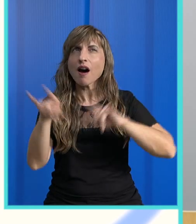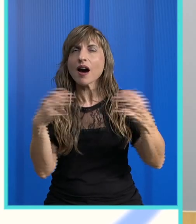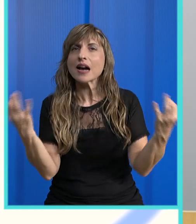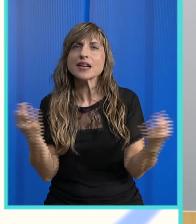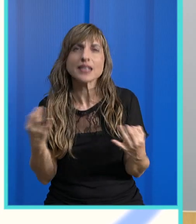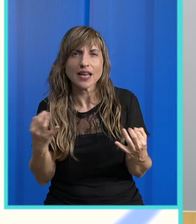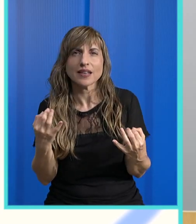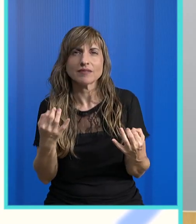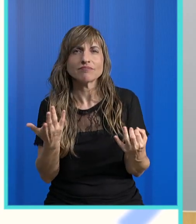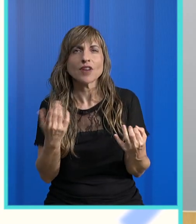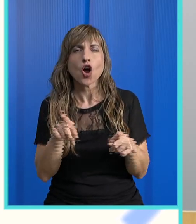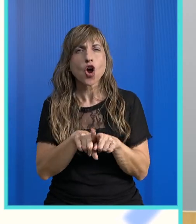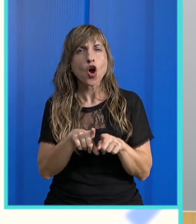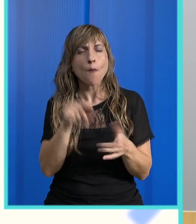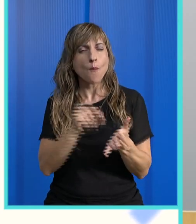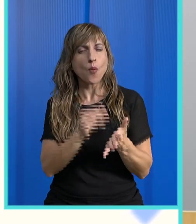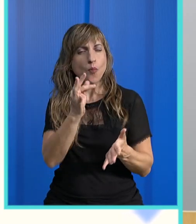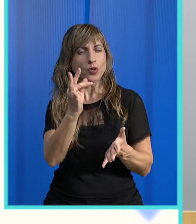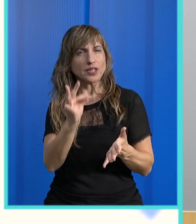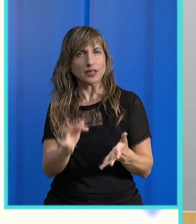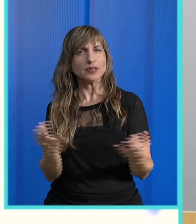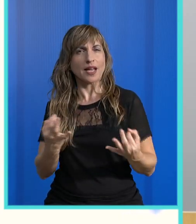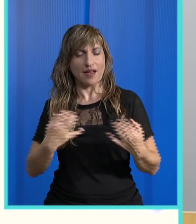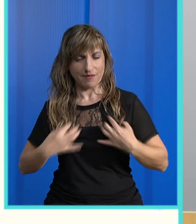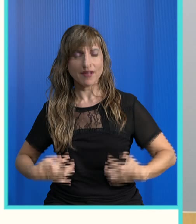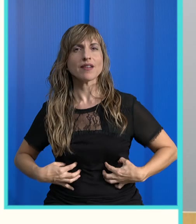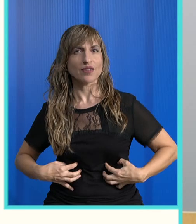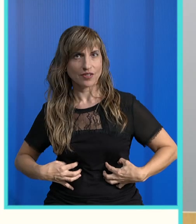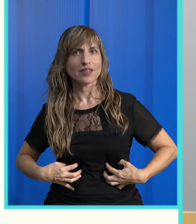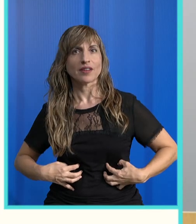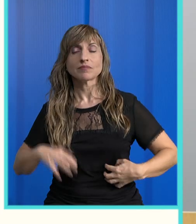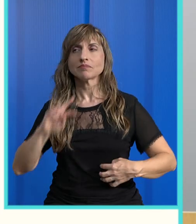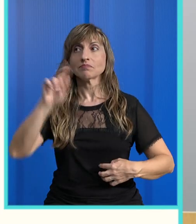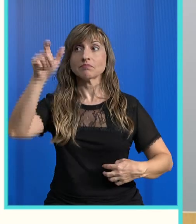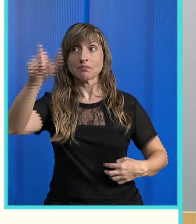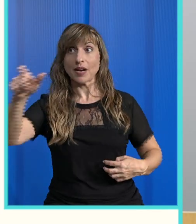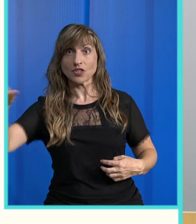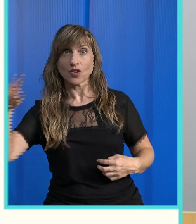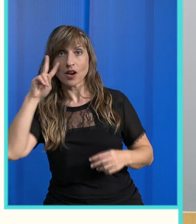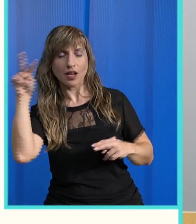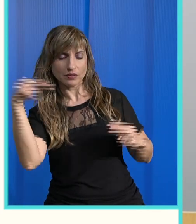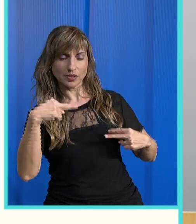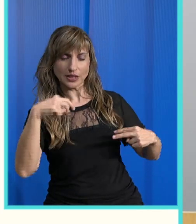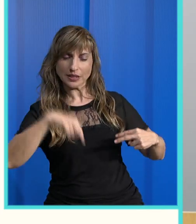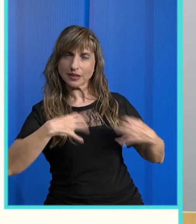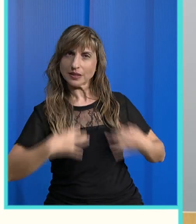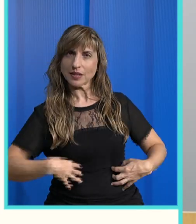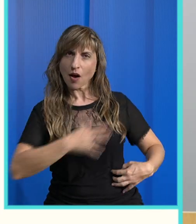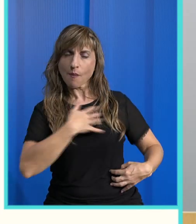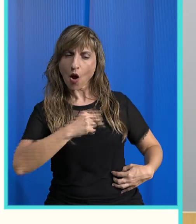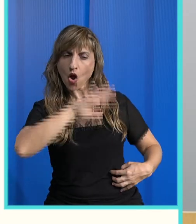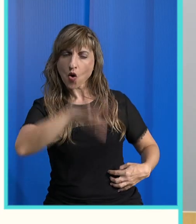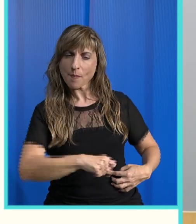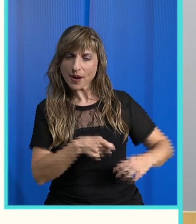ciutat del port de Badalona la ciutat de Badalona amb aquella persona que vol comprar un amarratge